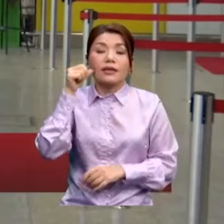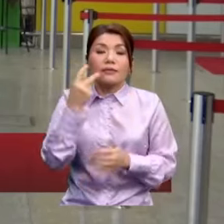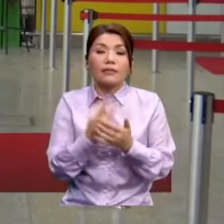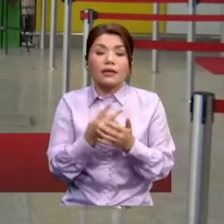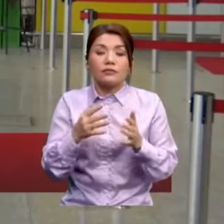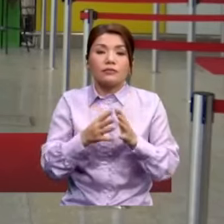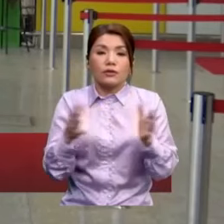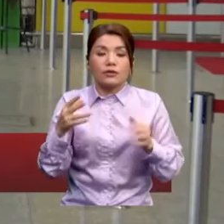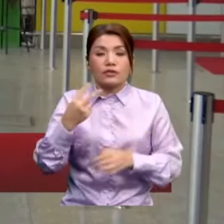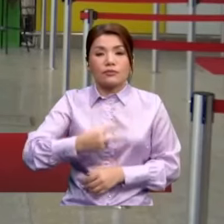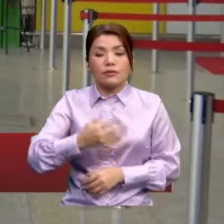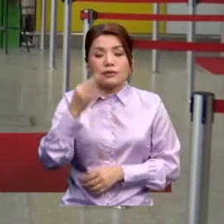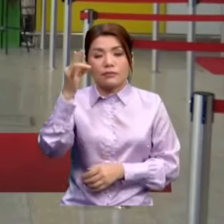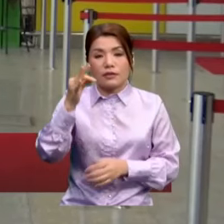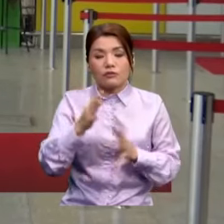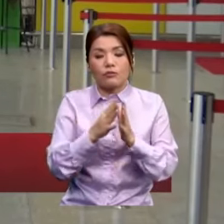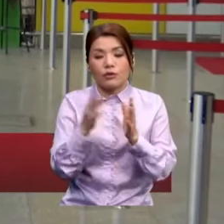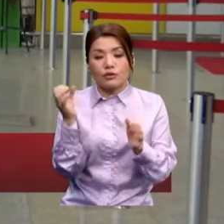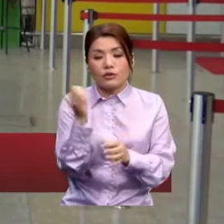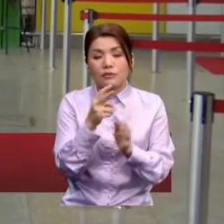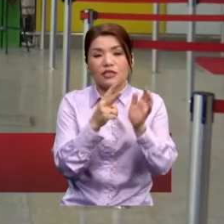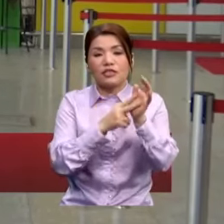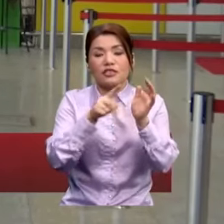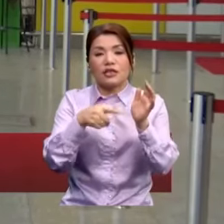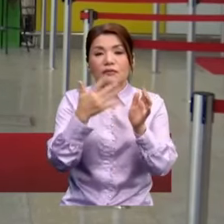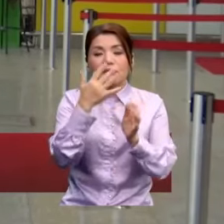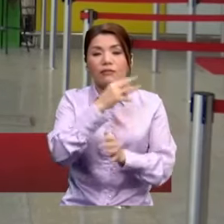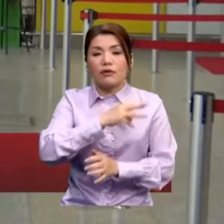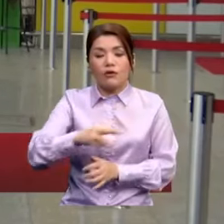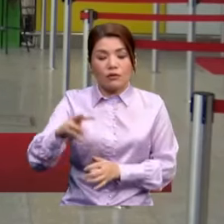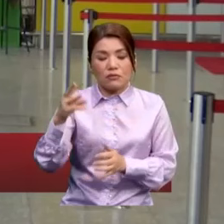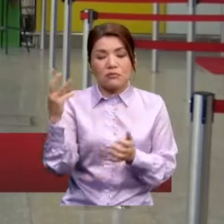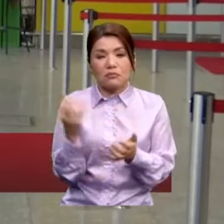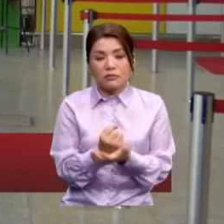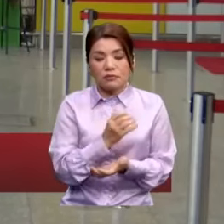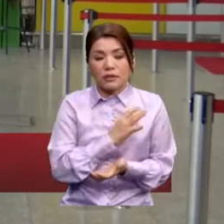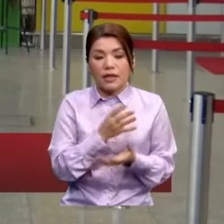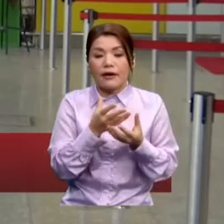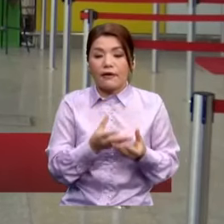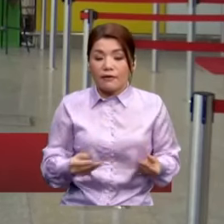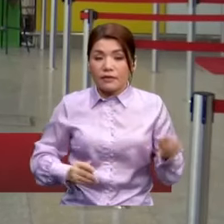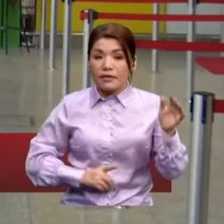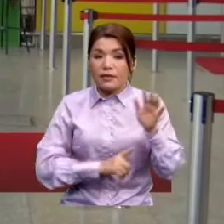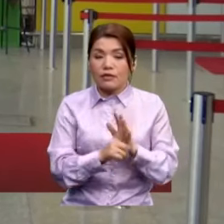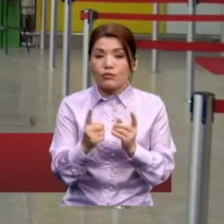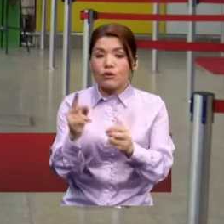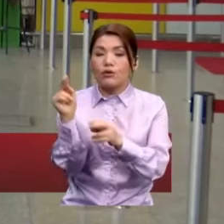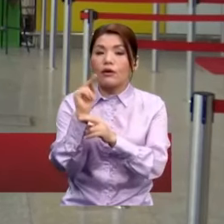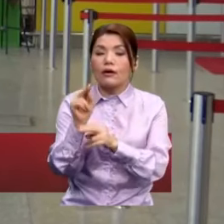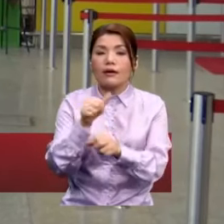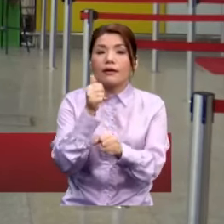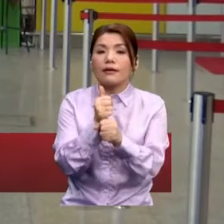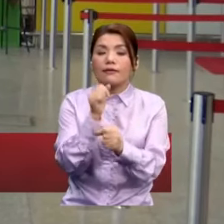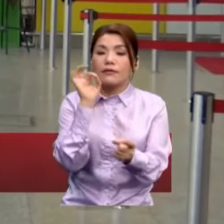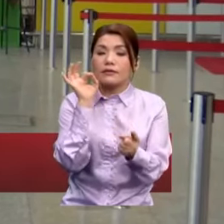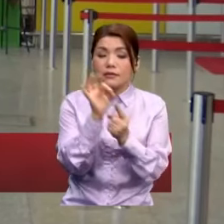көрсеткіш 25%-ға өскен, яғни 7,5 миллионға жетті деген сөз. Ал көктемде басталатын күрделі жөндеудің басты мақсатының